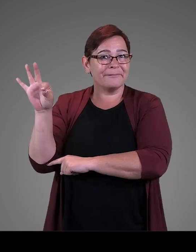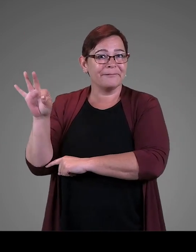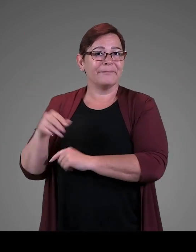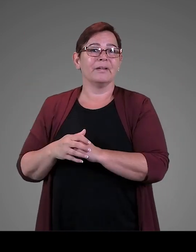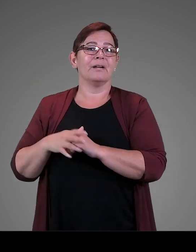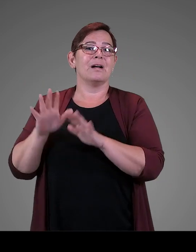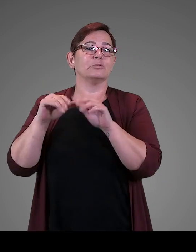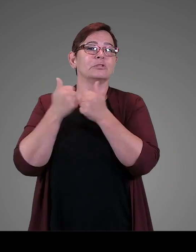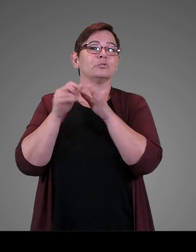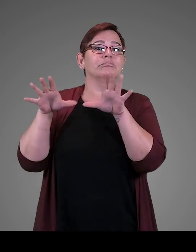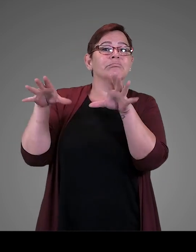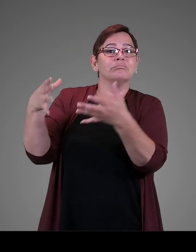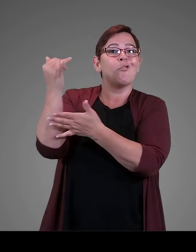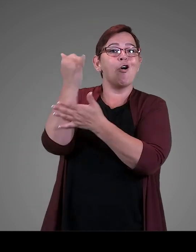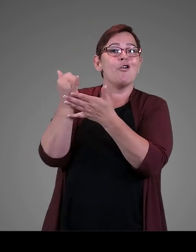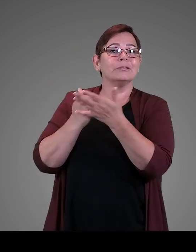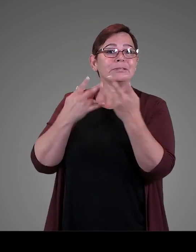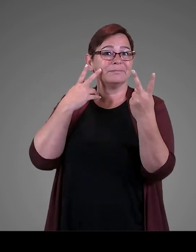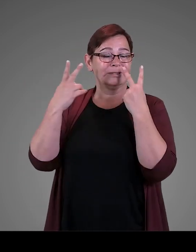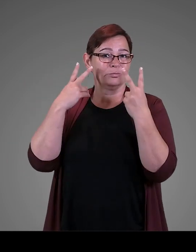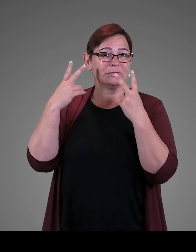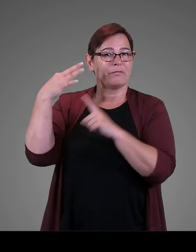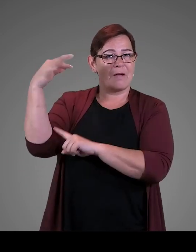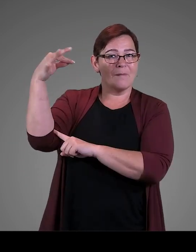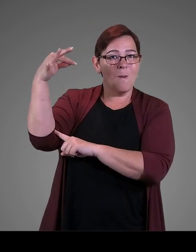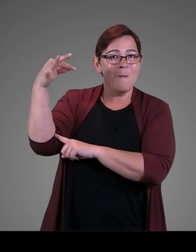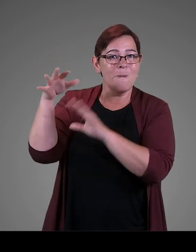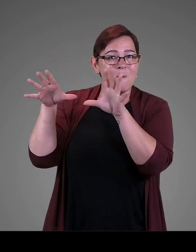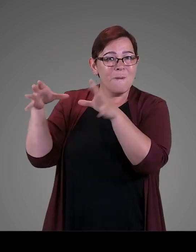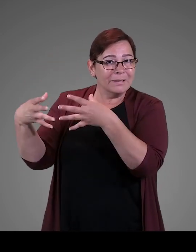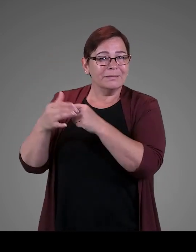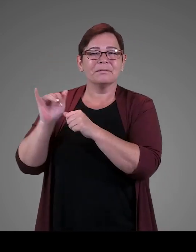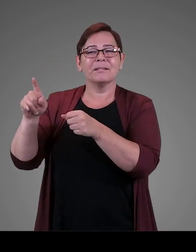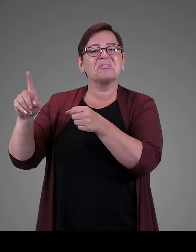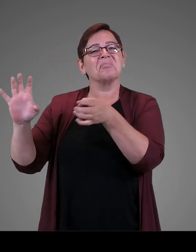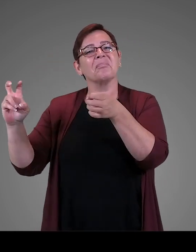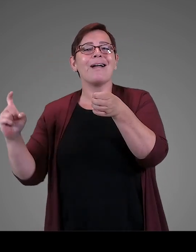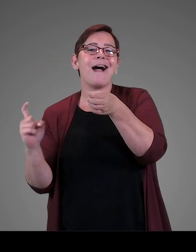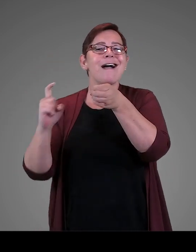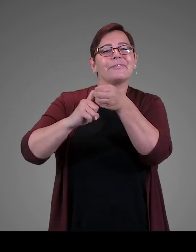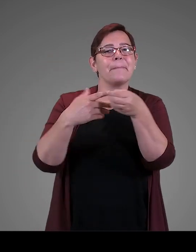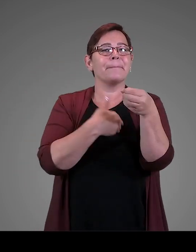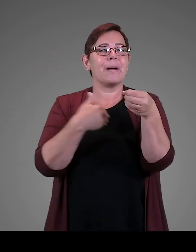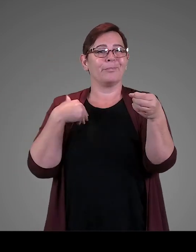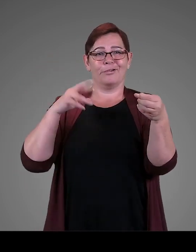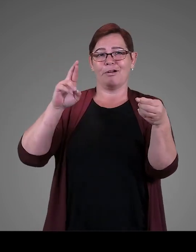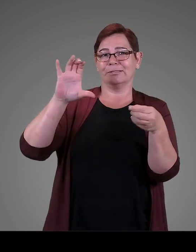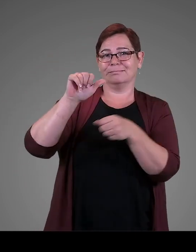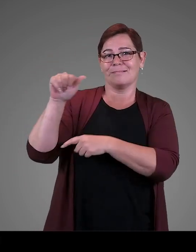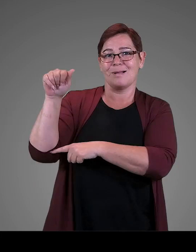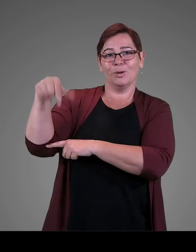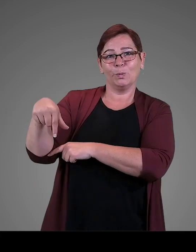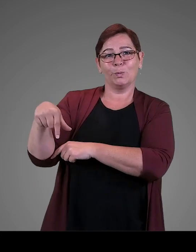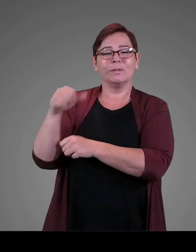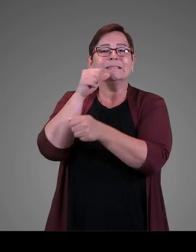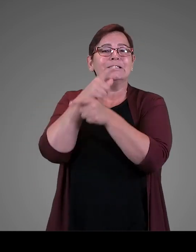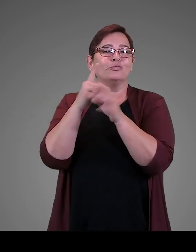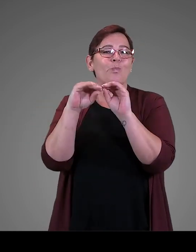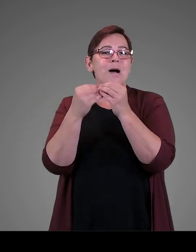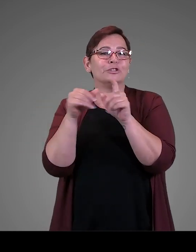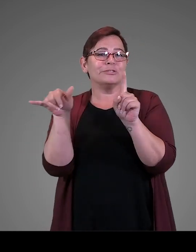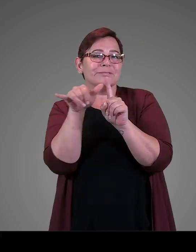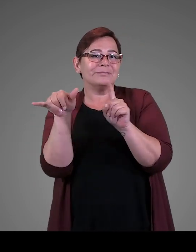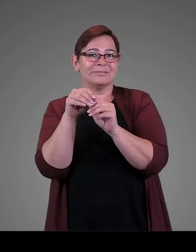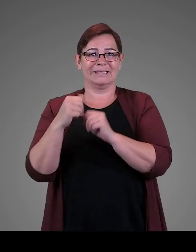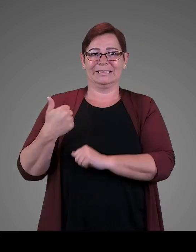plutôt comme un membre affilié au RCAQ, une espèce d'organisme sœur dans la francophonie canadienne. Puis j'ai eu mon